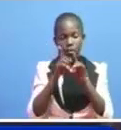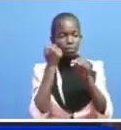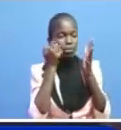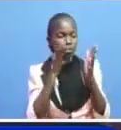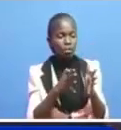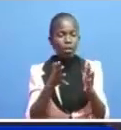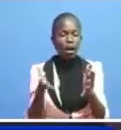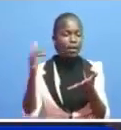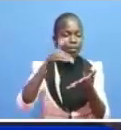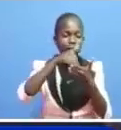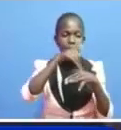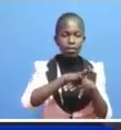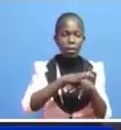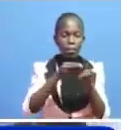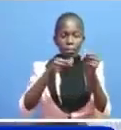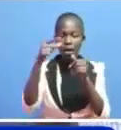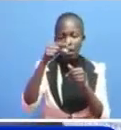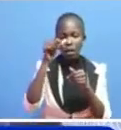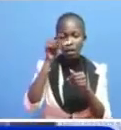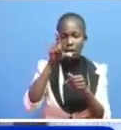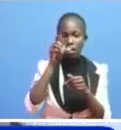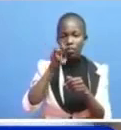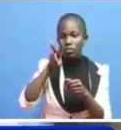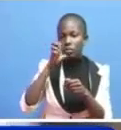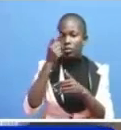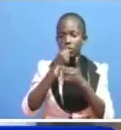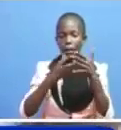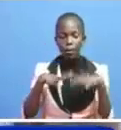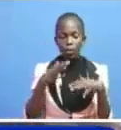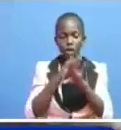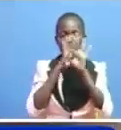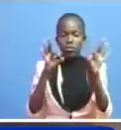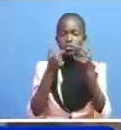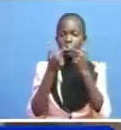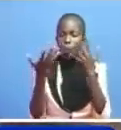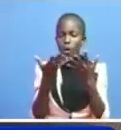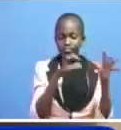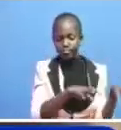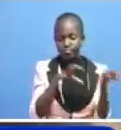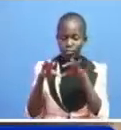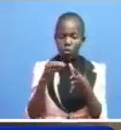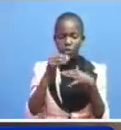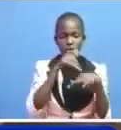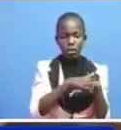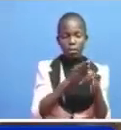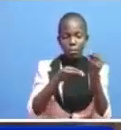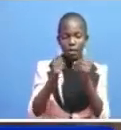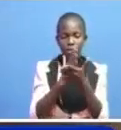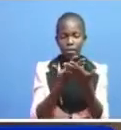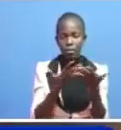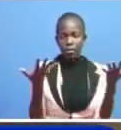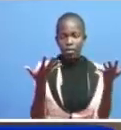maitu mwaingi kuwa gloves inza. Tawa wetakana ene ndime na uthasio kuweta kulamata utumika nesa kana kutumwa kudho wa zindu imweza